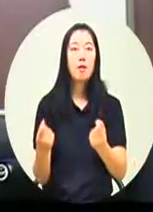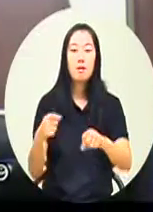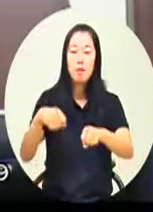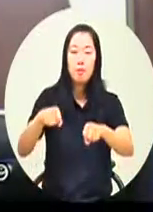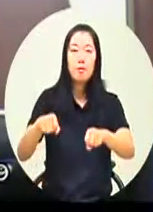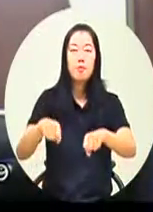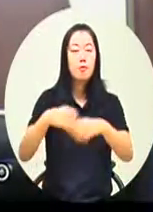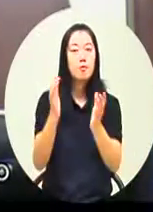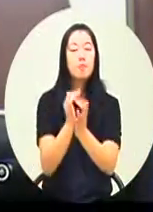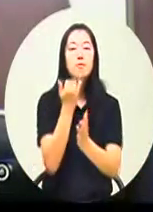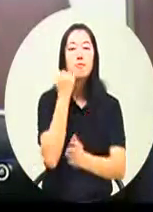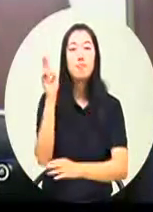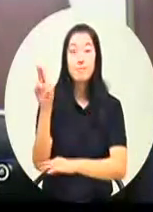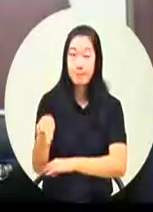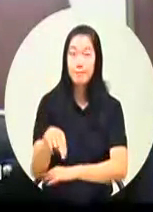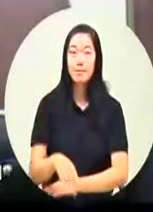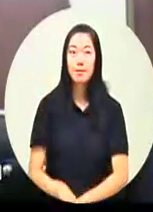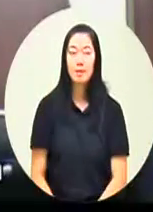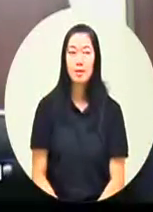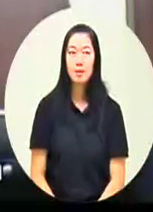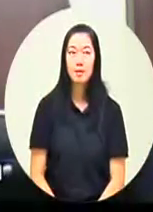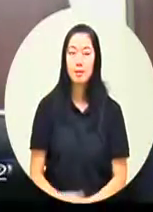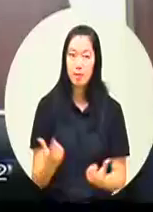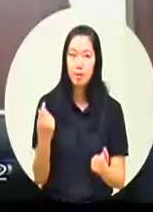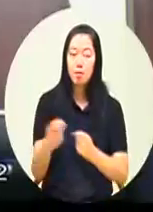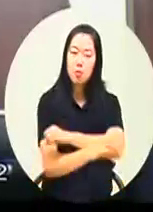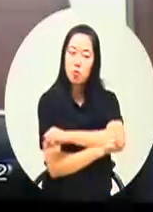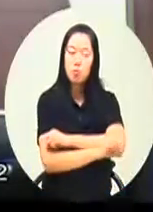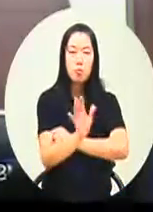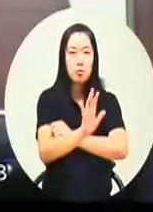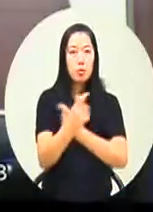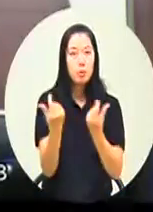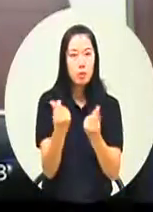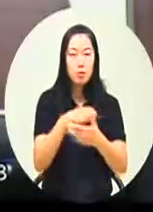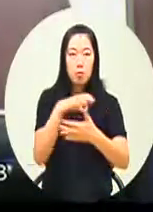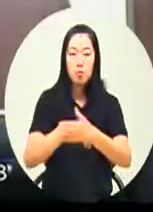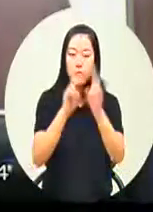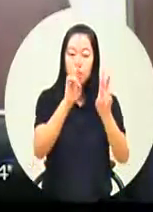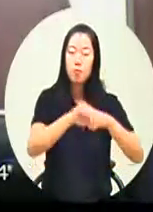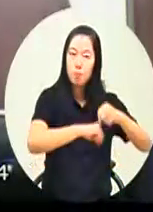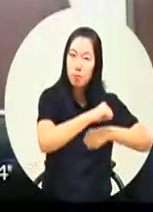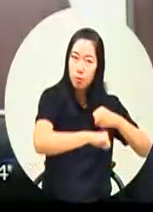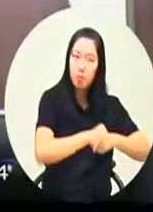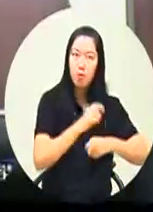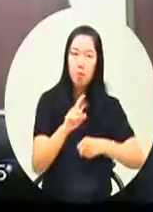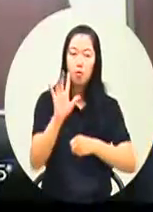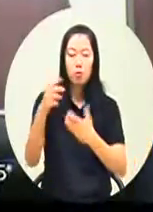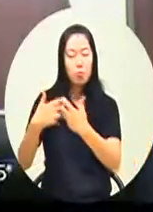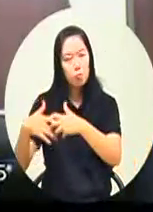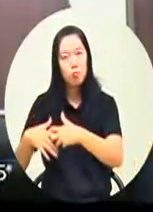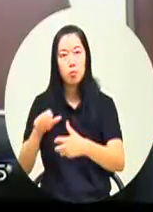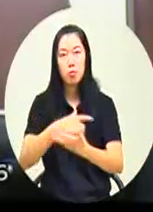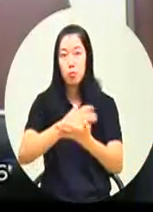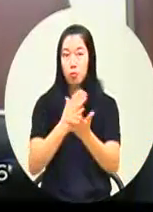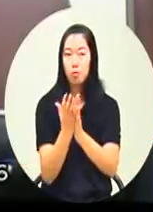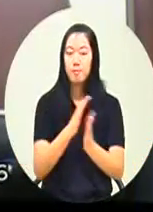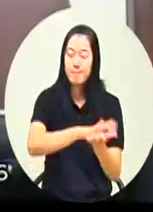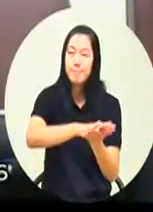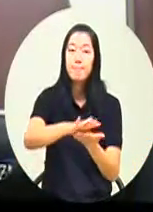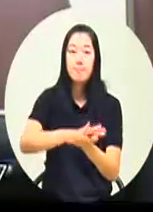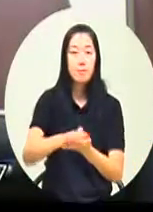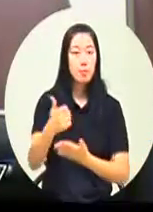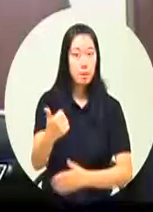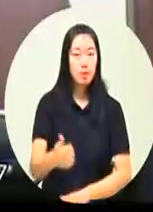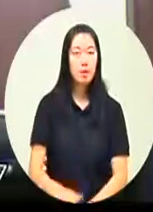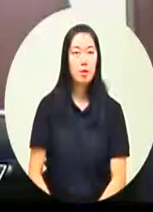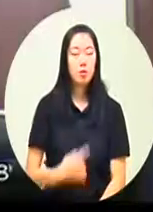以。那第二个当然是干净的能源，包含电动，包括氢能，包括其他的各种可能干净的能源。那我